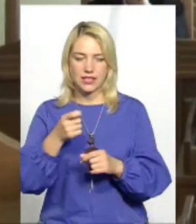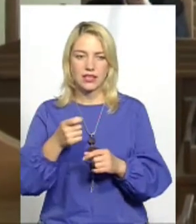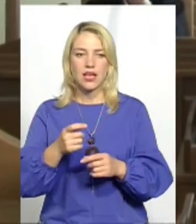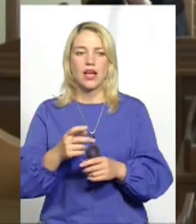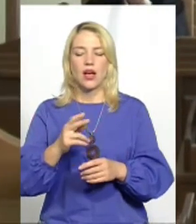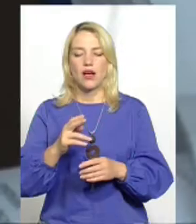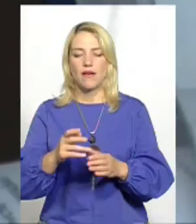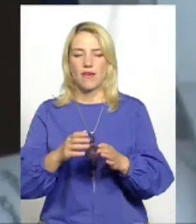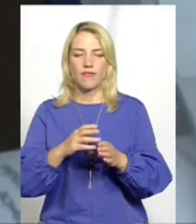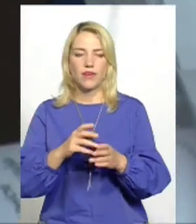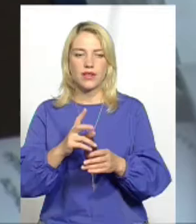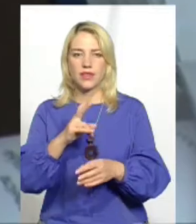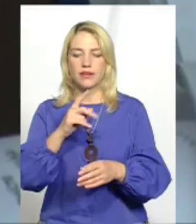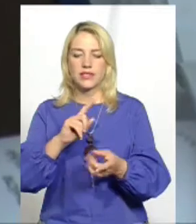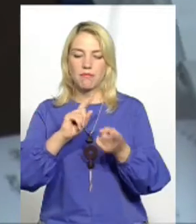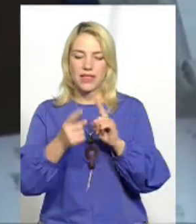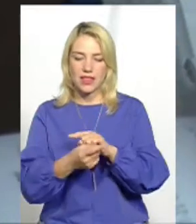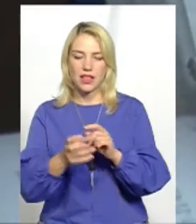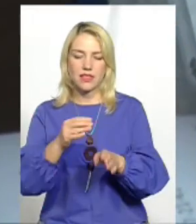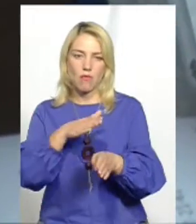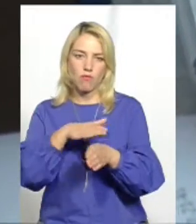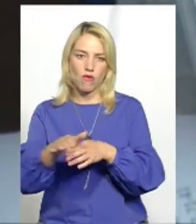повну зупинку виробництва. Мотивували це